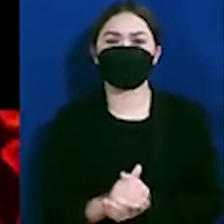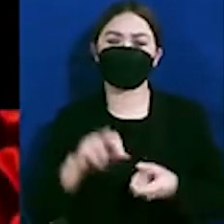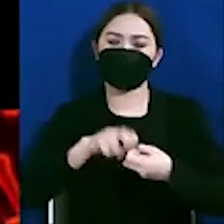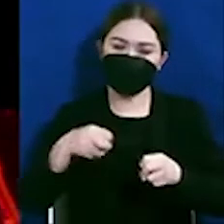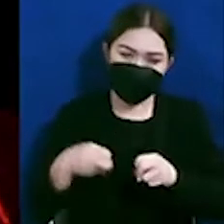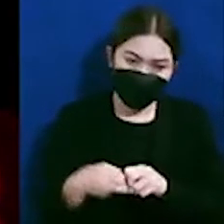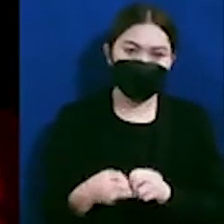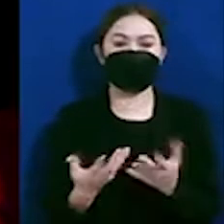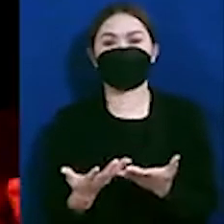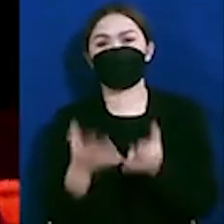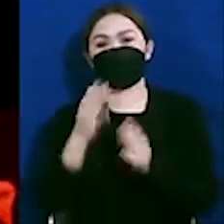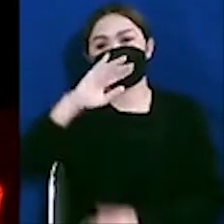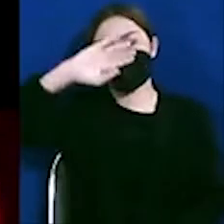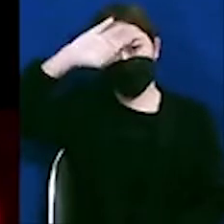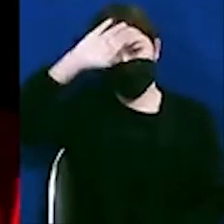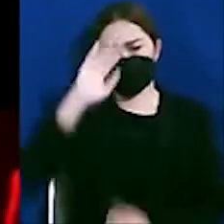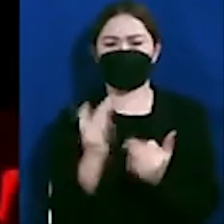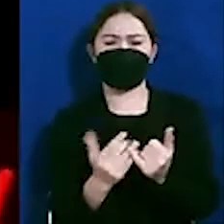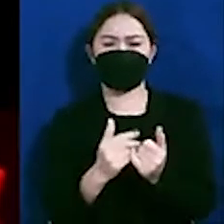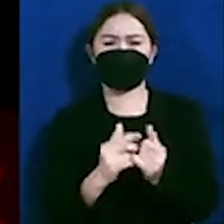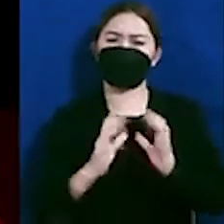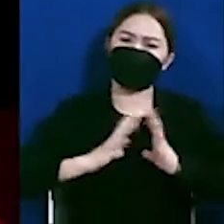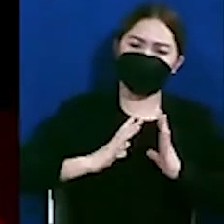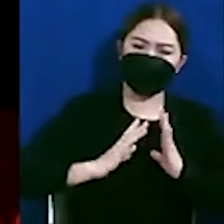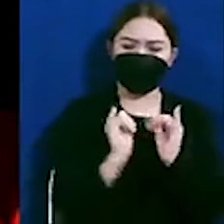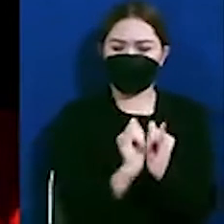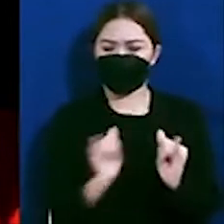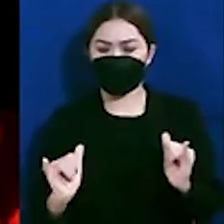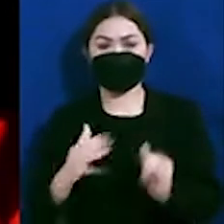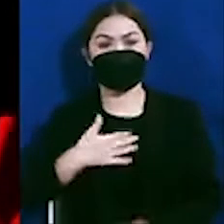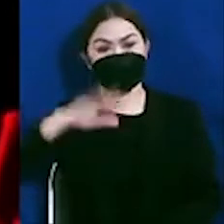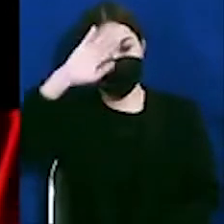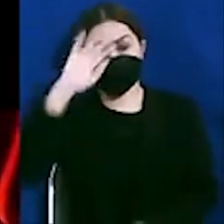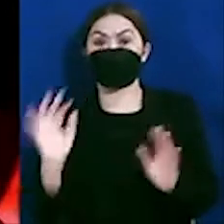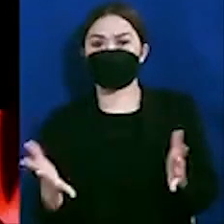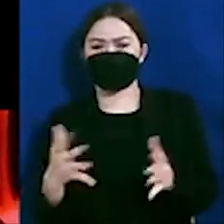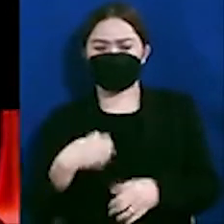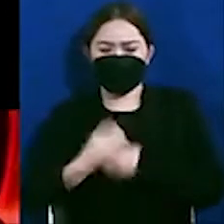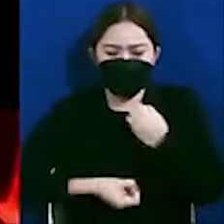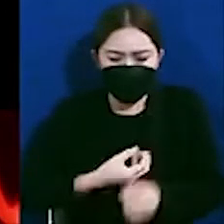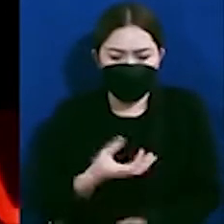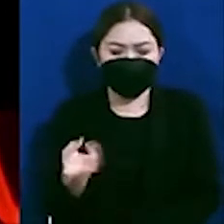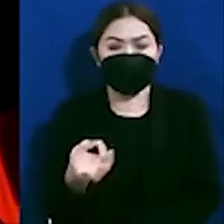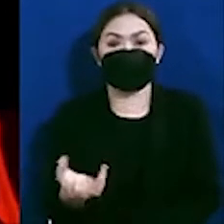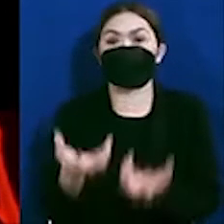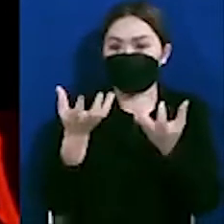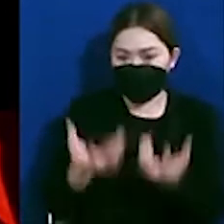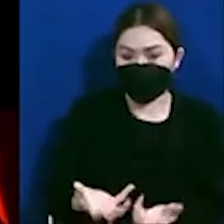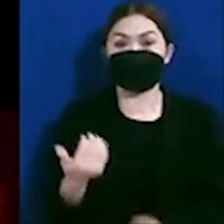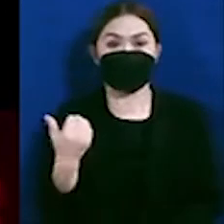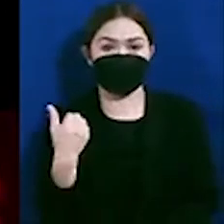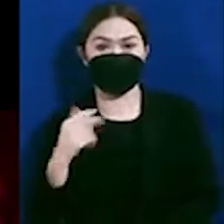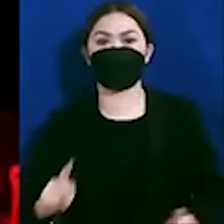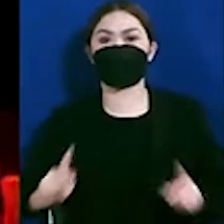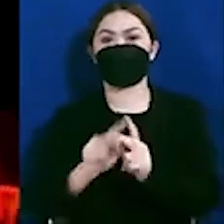สถานการณ์มีผู้ป่วยรอเตียงจำนวนมากทั้งผู้ป่วยถ้าไม่มีอาการเลือดจะมีอาการน้อยเหลือการหนักกระทรวง